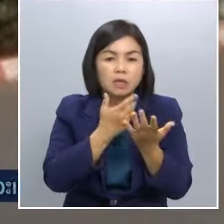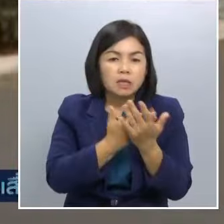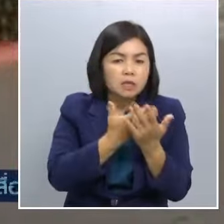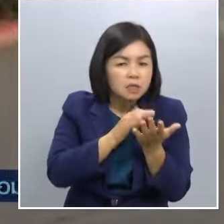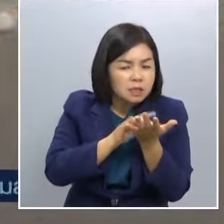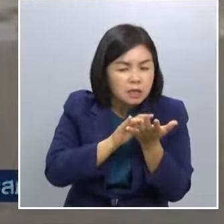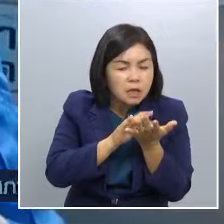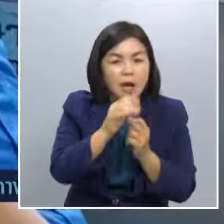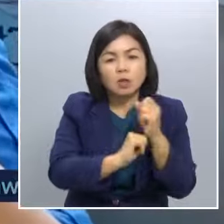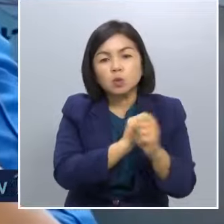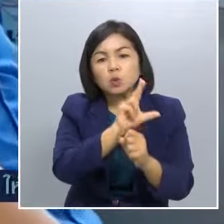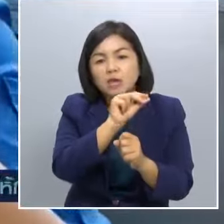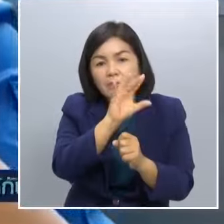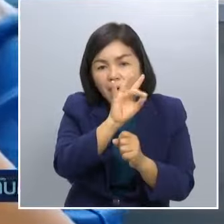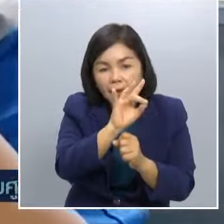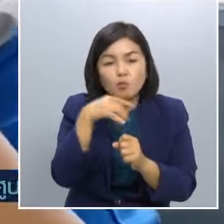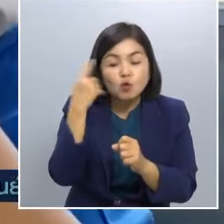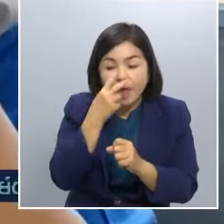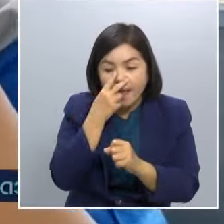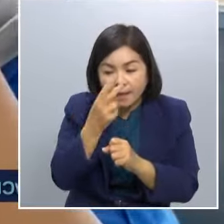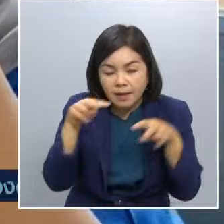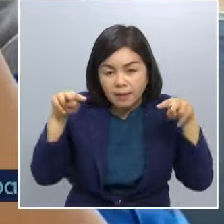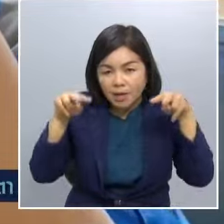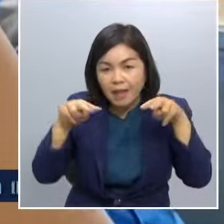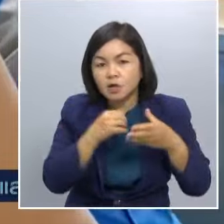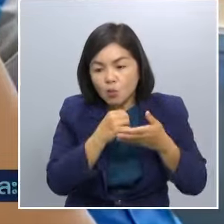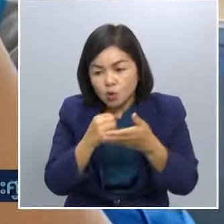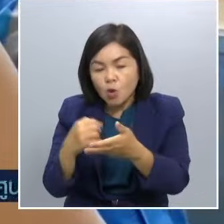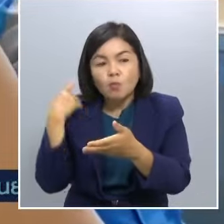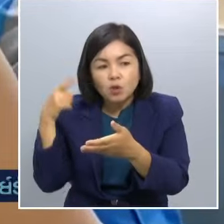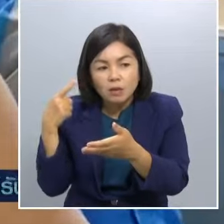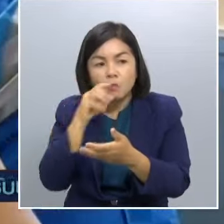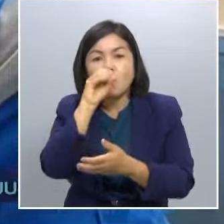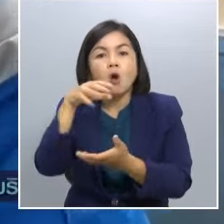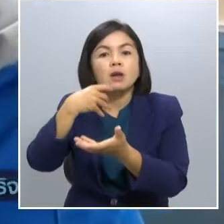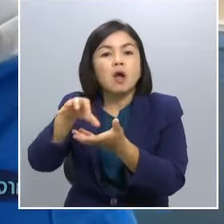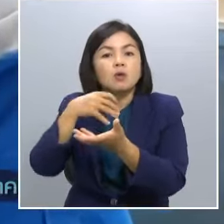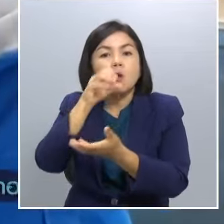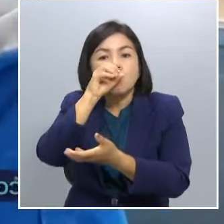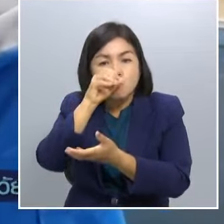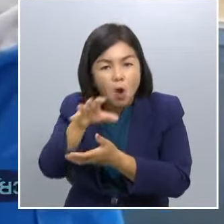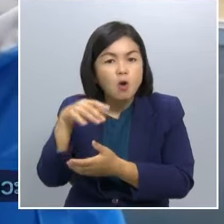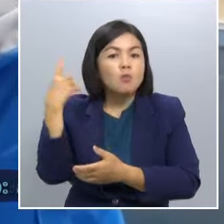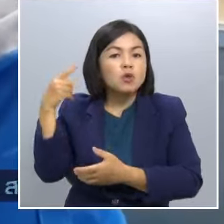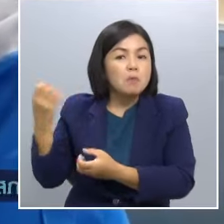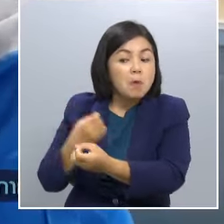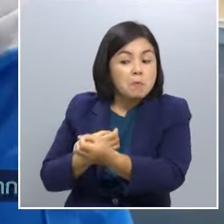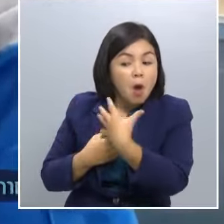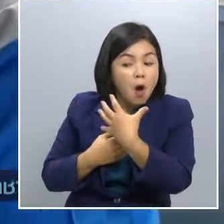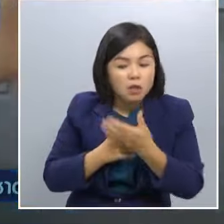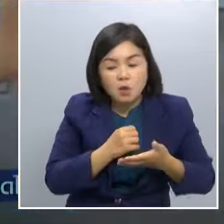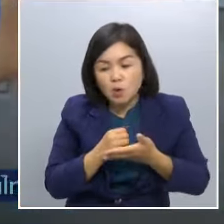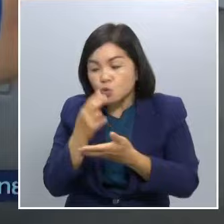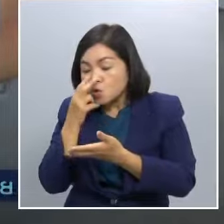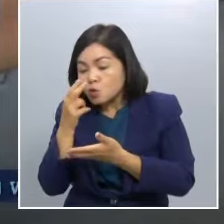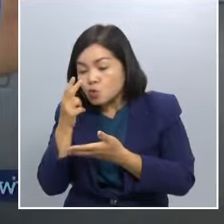านีอายุ38ปีเป็นคนที่เข้าไปช่วยอะค่ะเขาเล่าบอกว่ามีพนักงานหญิงมาบอกให้ไปดูคนก่อเหตุหน่